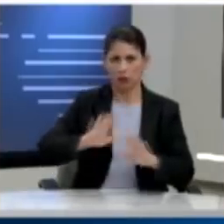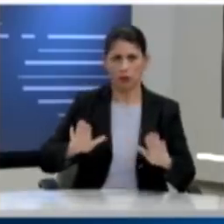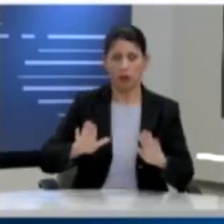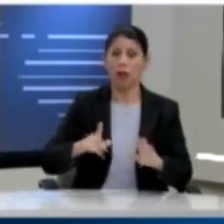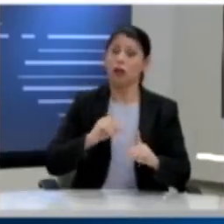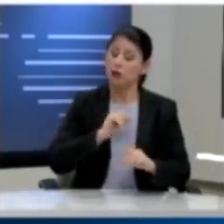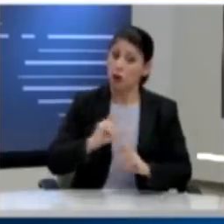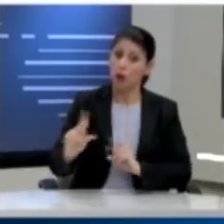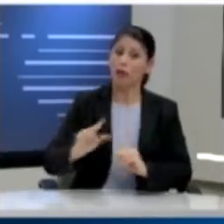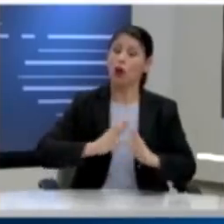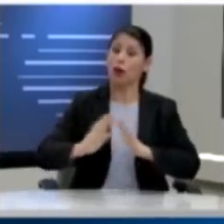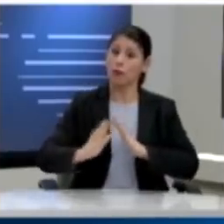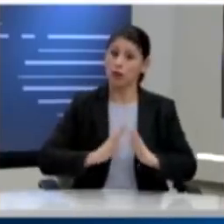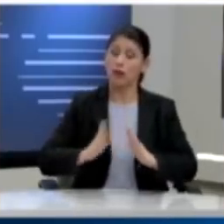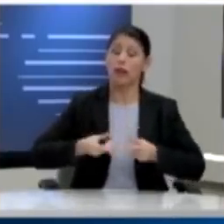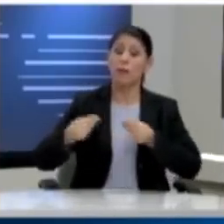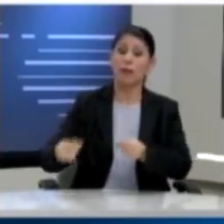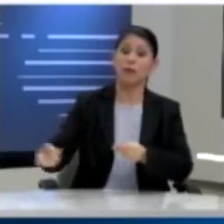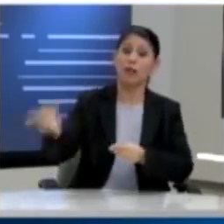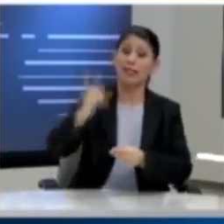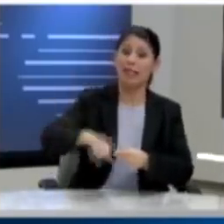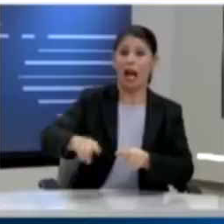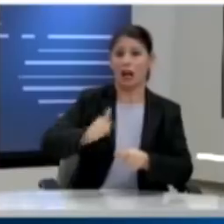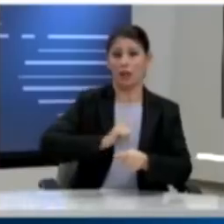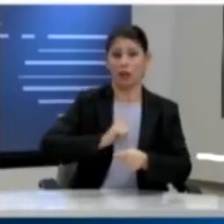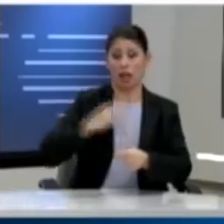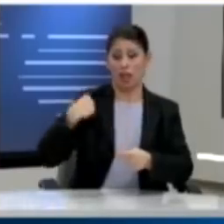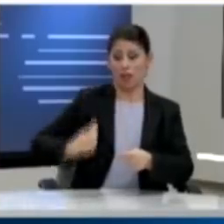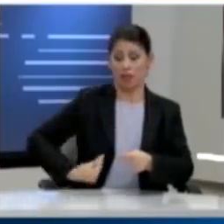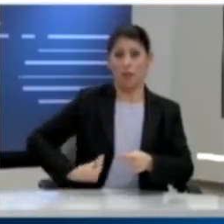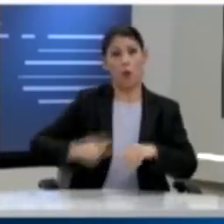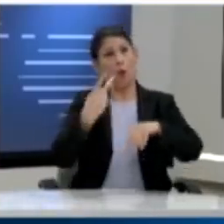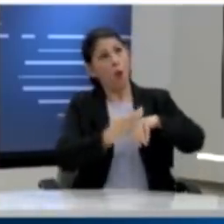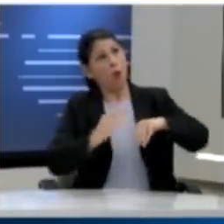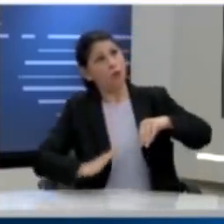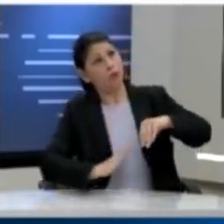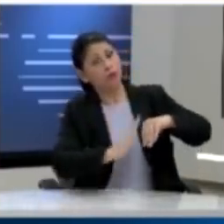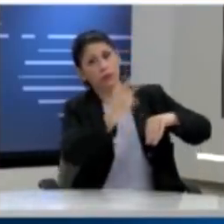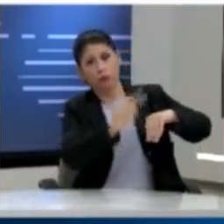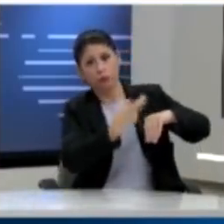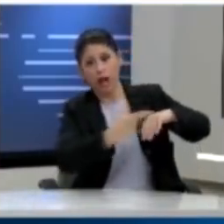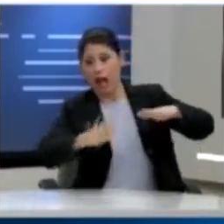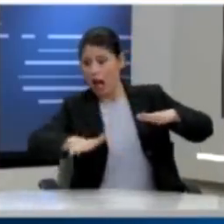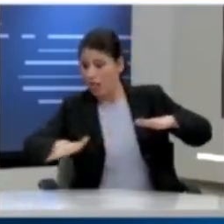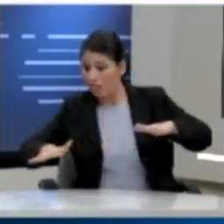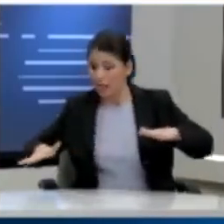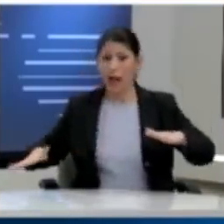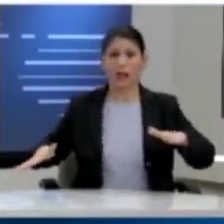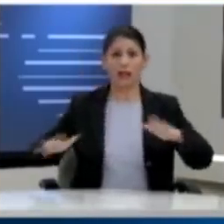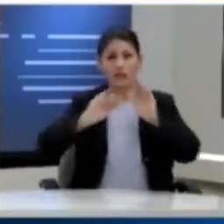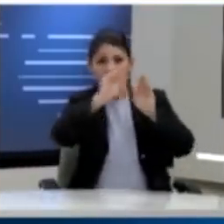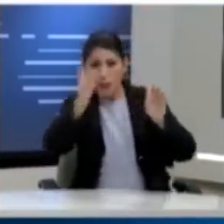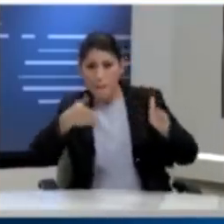να προστατεύονται και να μην παραχωρούνται σε τρίτους οι δημόσιες εκτάσεις σε ορεινούς όγκους, η αιγιαλή, τα